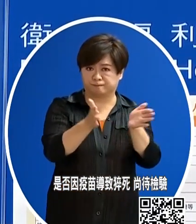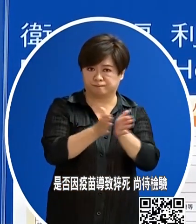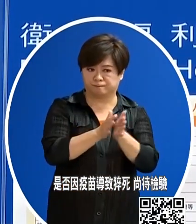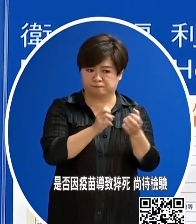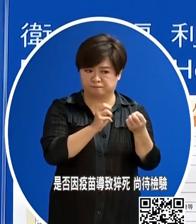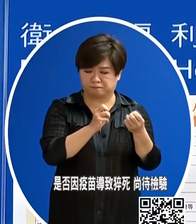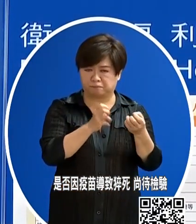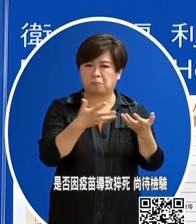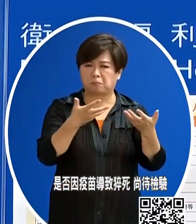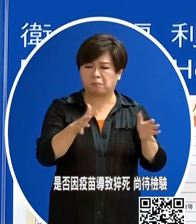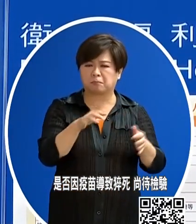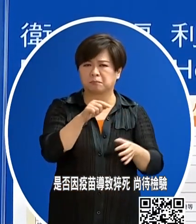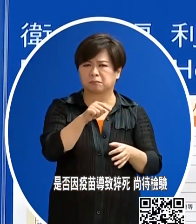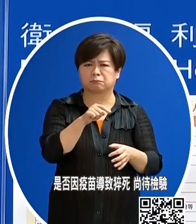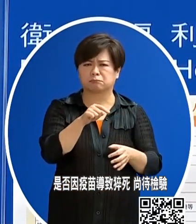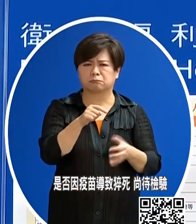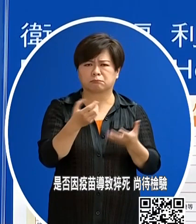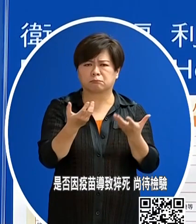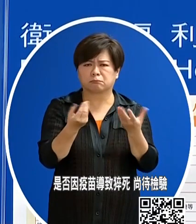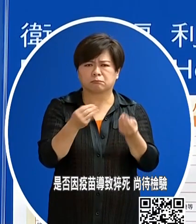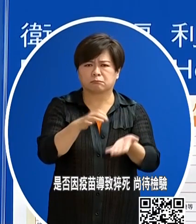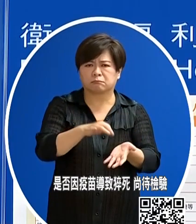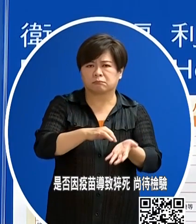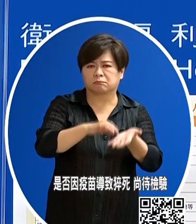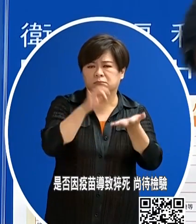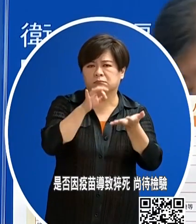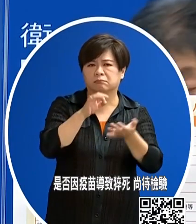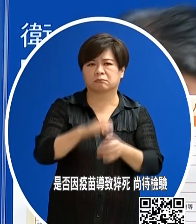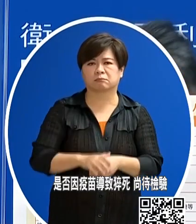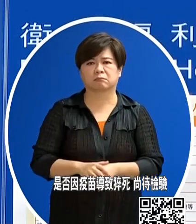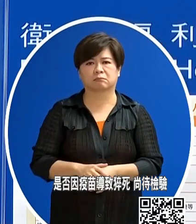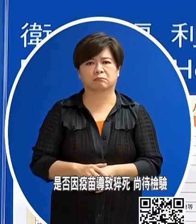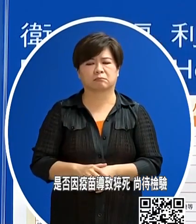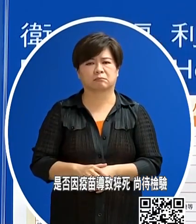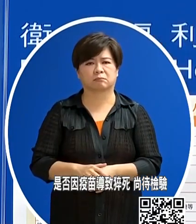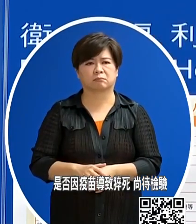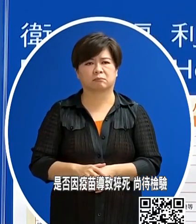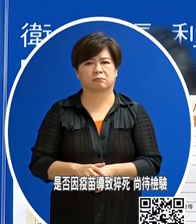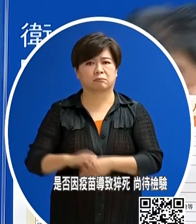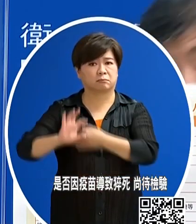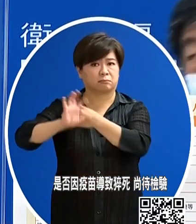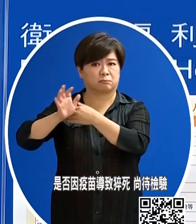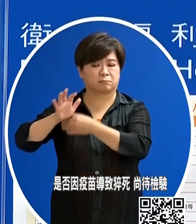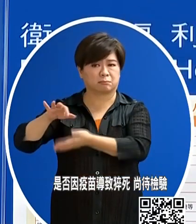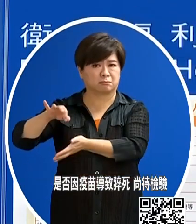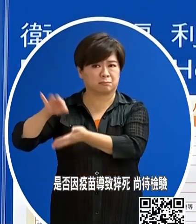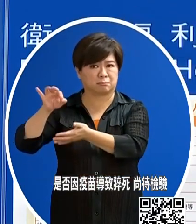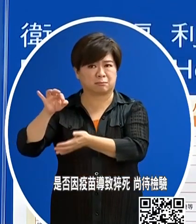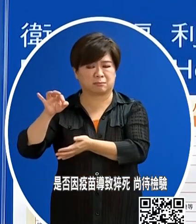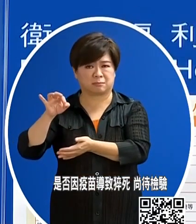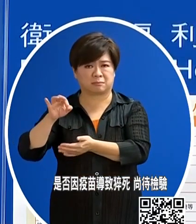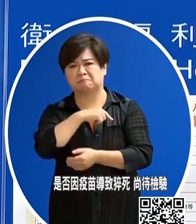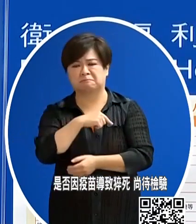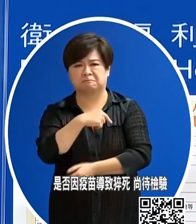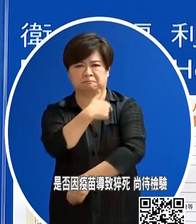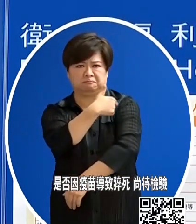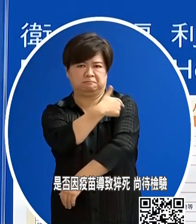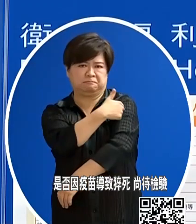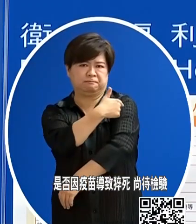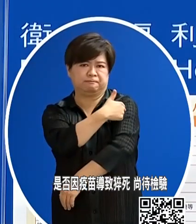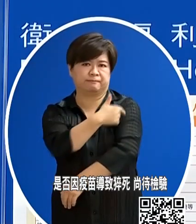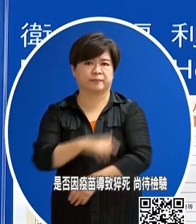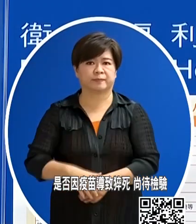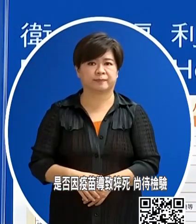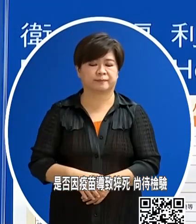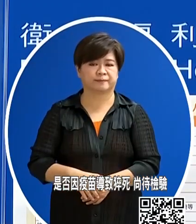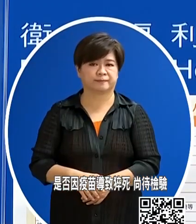里面，应该是没有特别说有任何的国外的建议说这样的状况不建